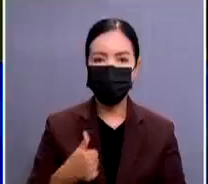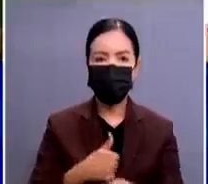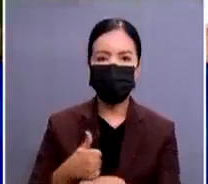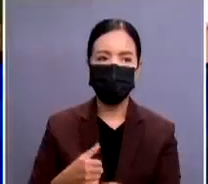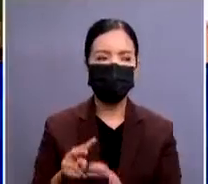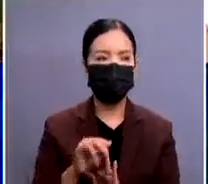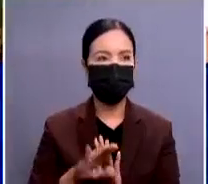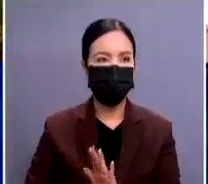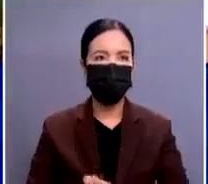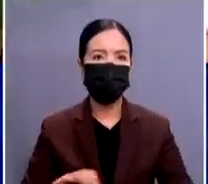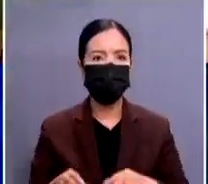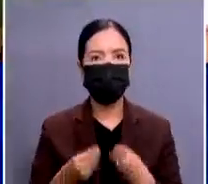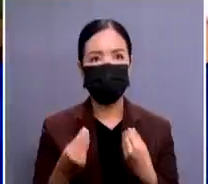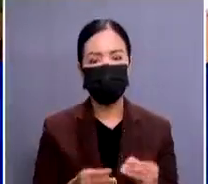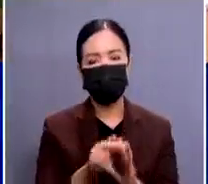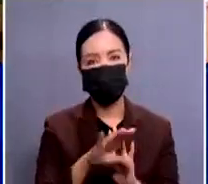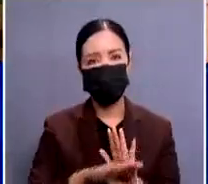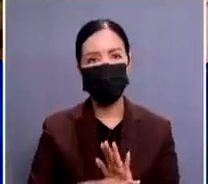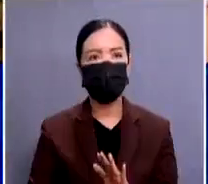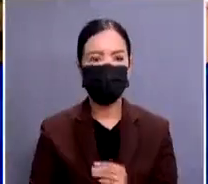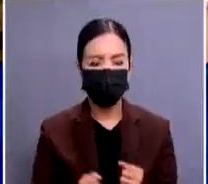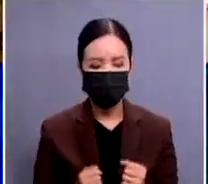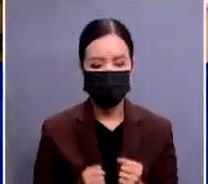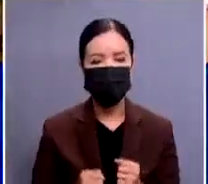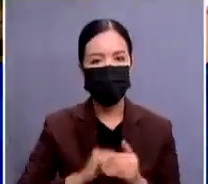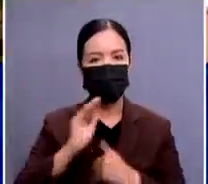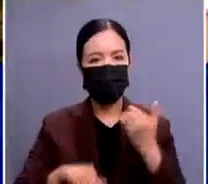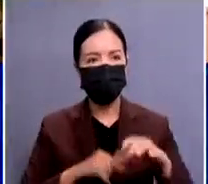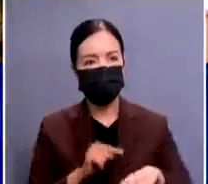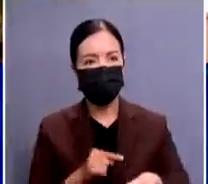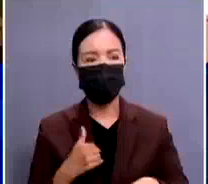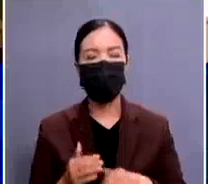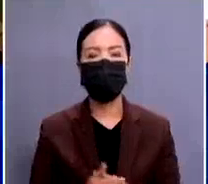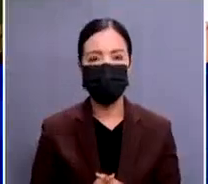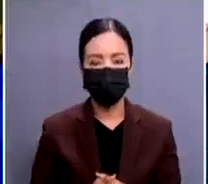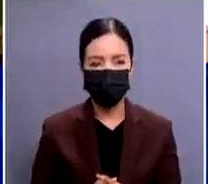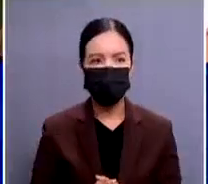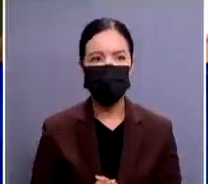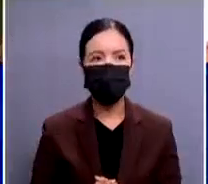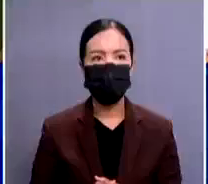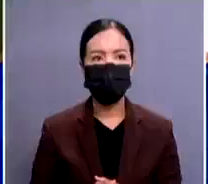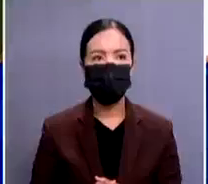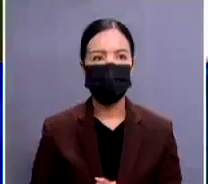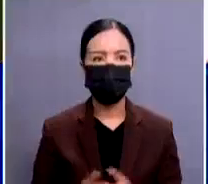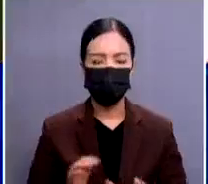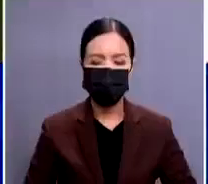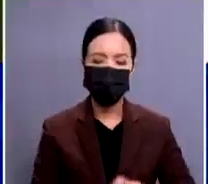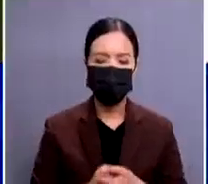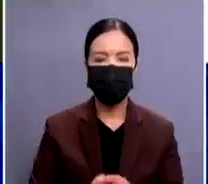มอบนโยบายการดำเนินงานโดยเปิดเผยว่ามุ่งมั่นพัฒนาองค์กรโดยชูวิสัยทัศน์นะครับสร้างความร่วม